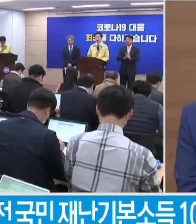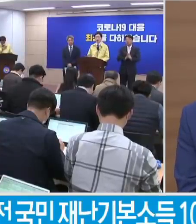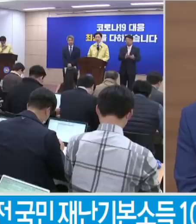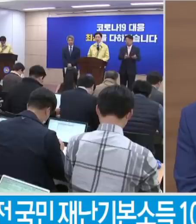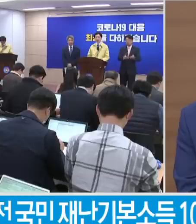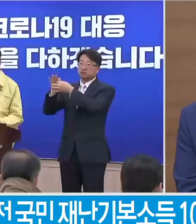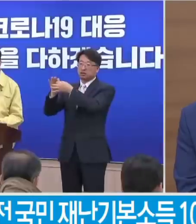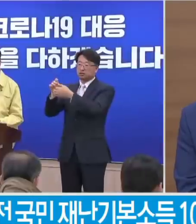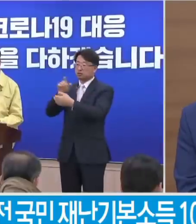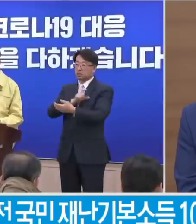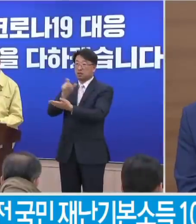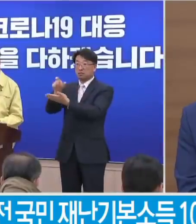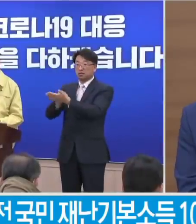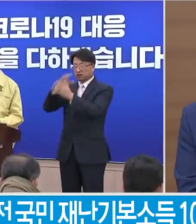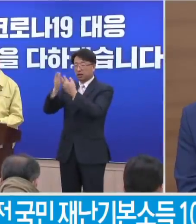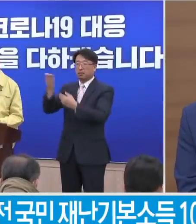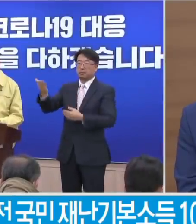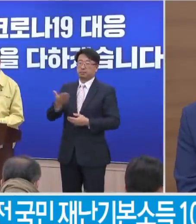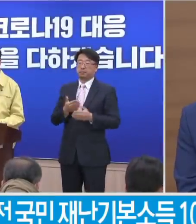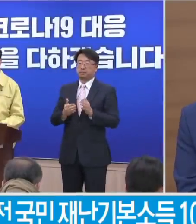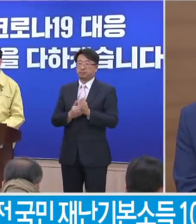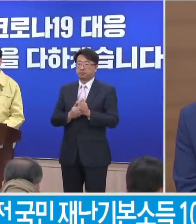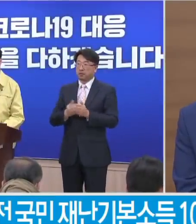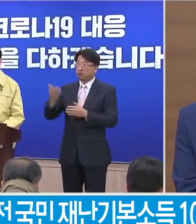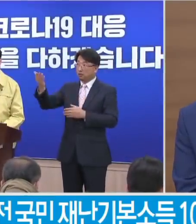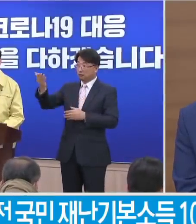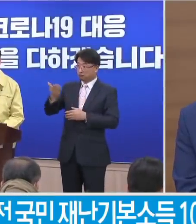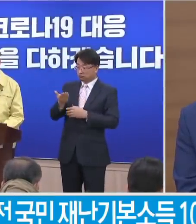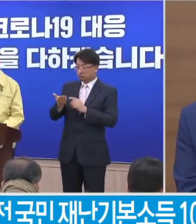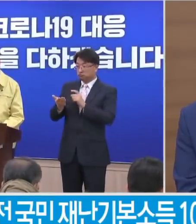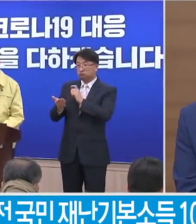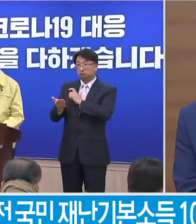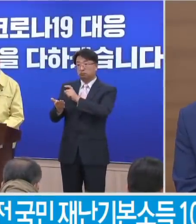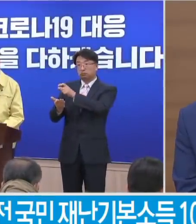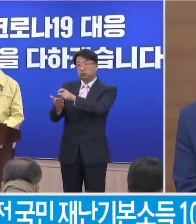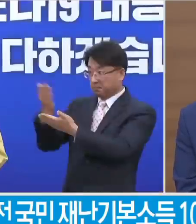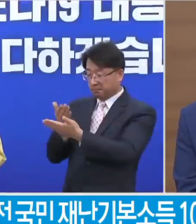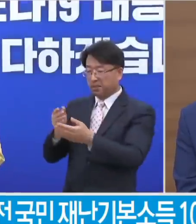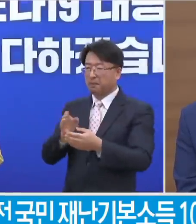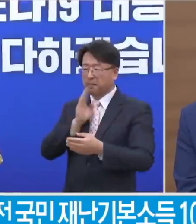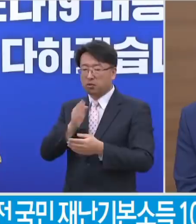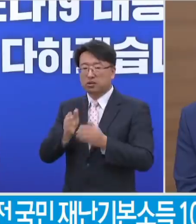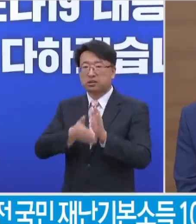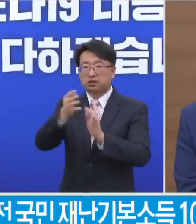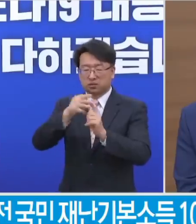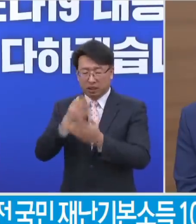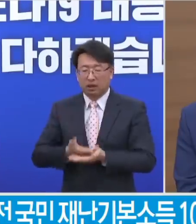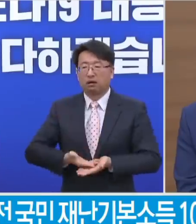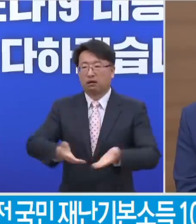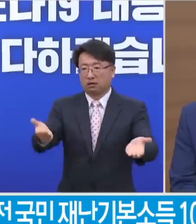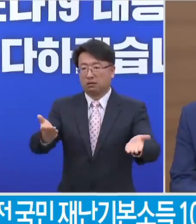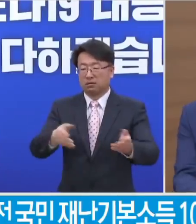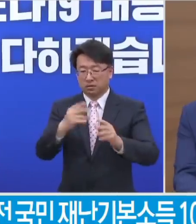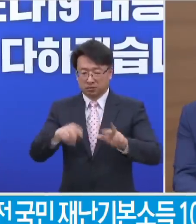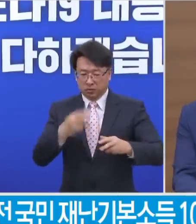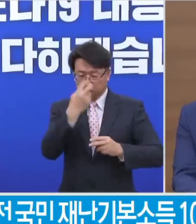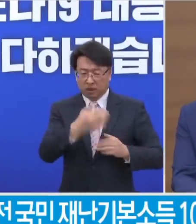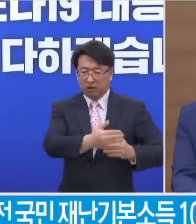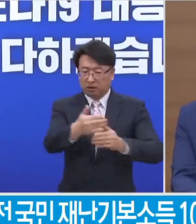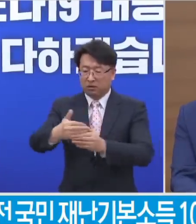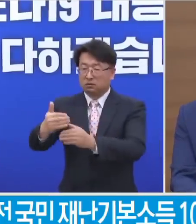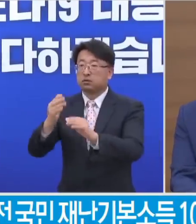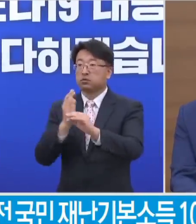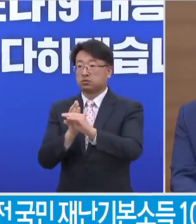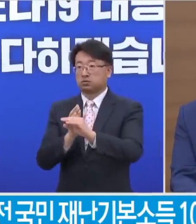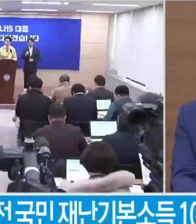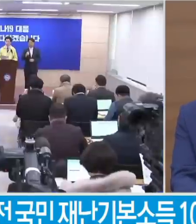100만 원 나눠주겠다는 거는 이거는 코로나19랑도 관계없는 거고 그건 뭐죠? 이건 저는 포퓰리즘의 전형이라고 봅니다. 예. 조금 뭐